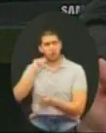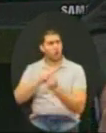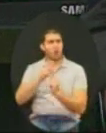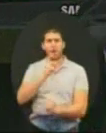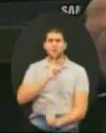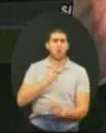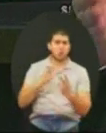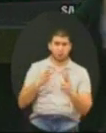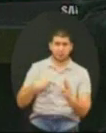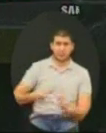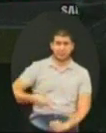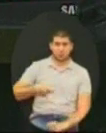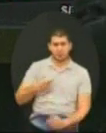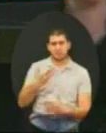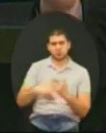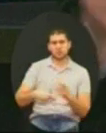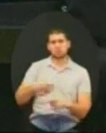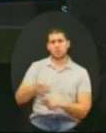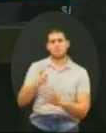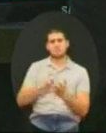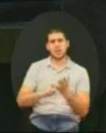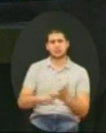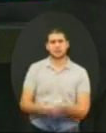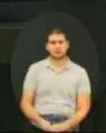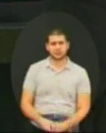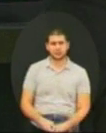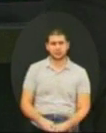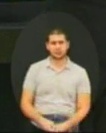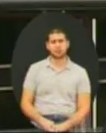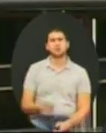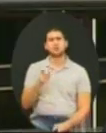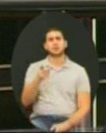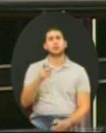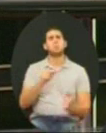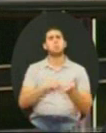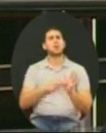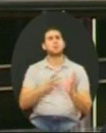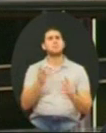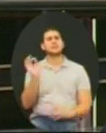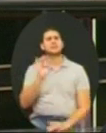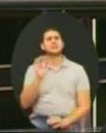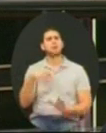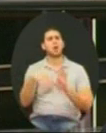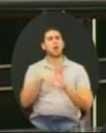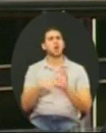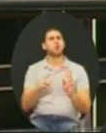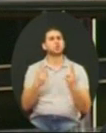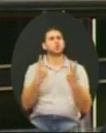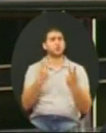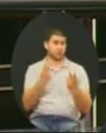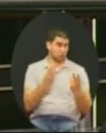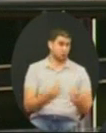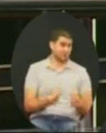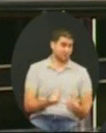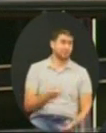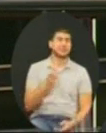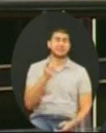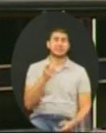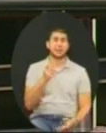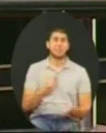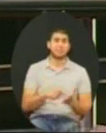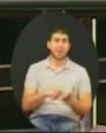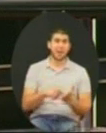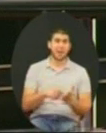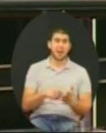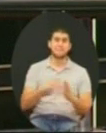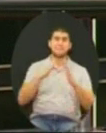מה, שרוצה לזכור דירה, ובסוף ישלם על המס הזה של כחלון. עכשיו, מבחינה פוליטית, מה סיכוי החוק הזה לעבור שוב פעם? טובים מאוד. עכשיו, זאת השאלה.